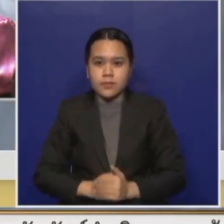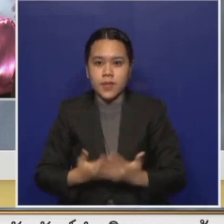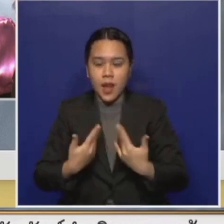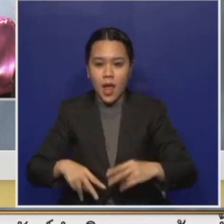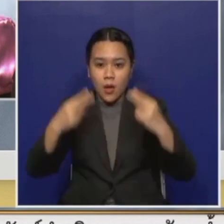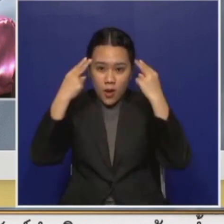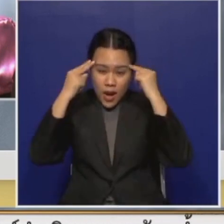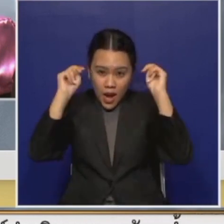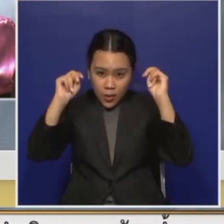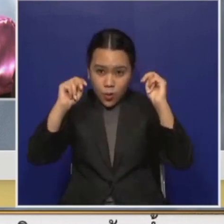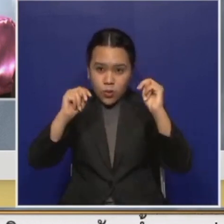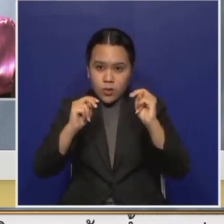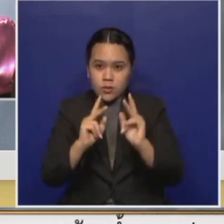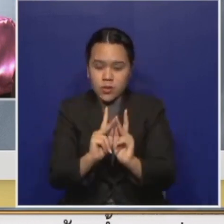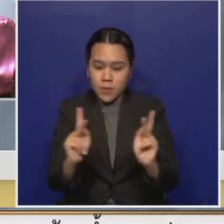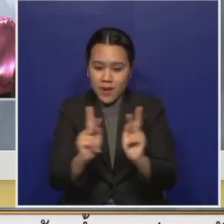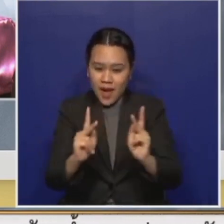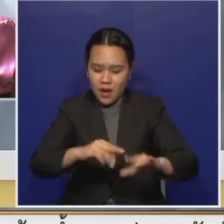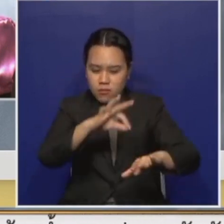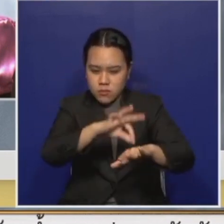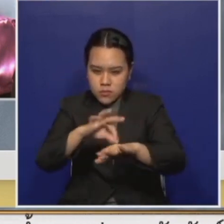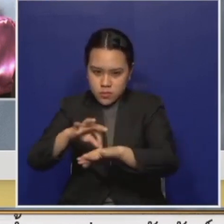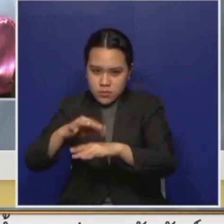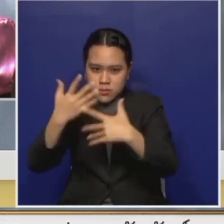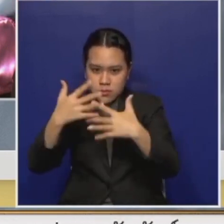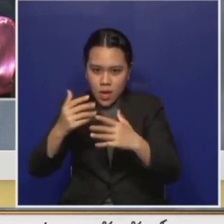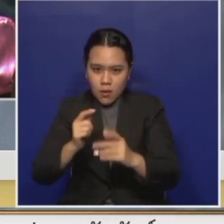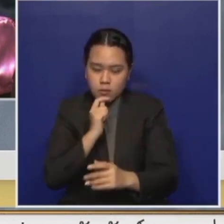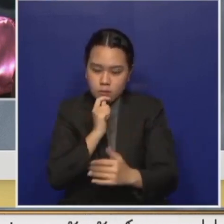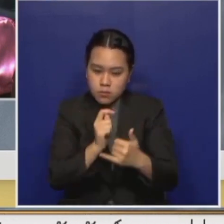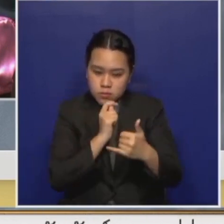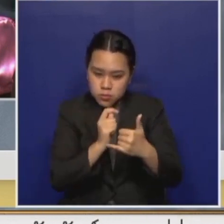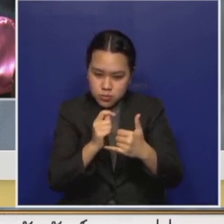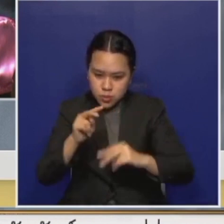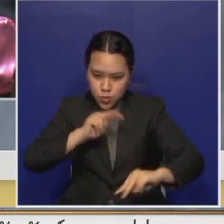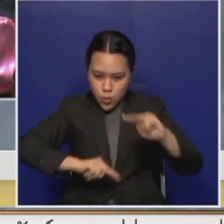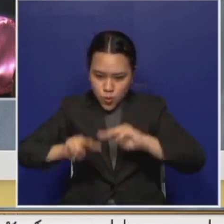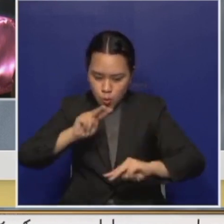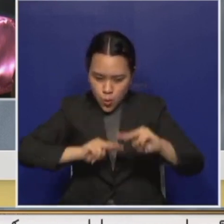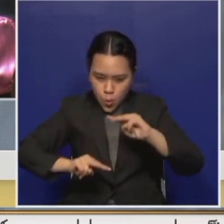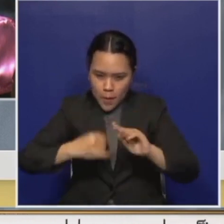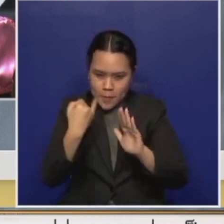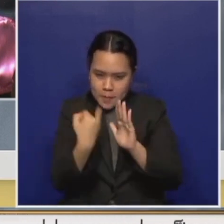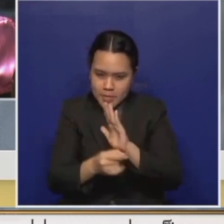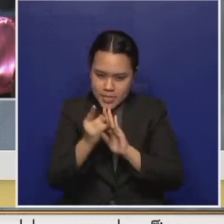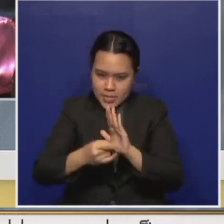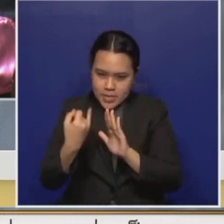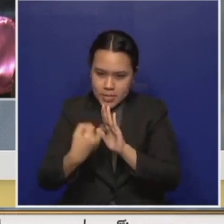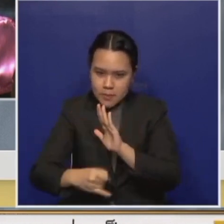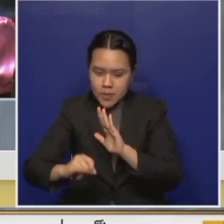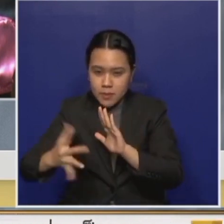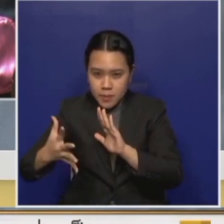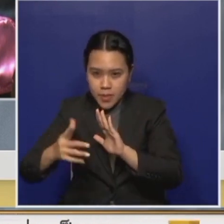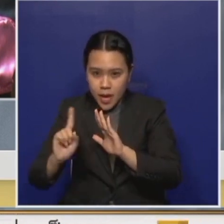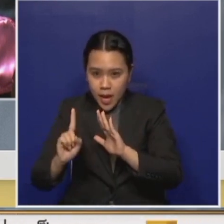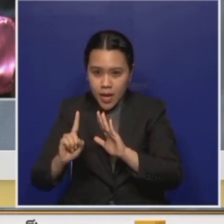แต่งตั้งกรมการตรจสอบขอทจริหังละเบิดให้แล้วเศรษฐใน 2 ปีนะครัก่อนอายุความจะหมดนะ